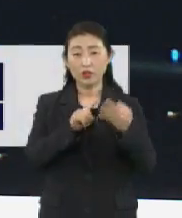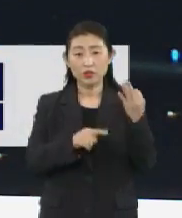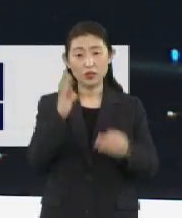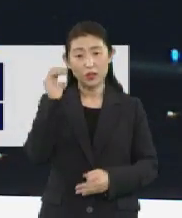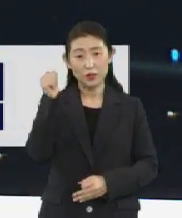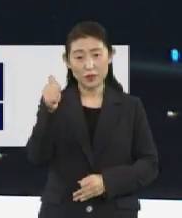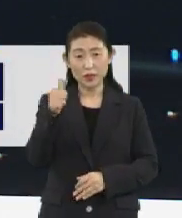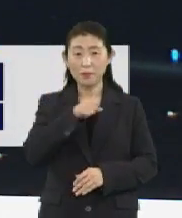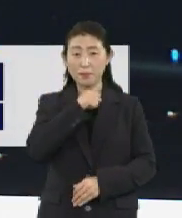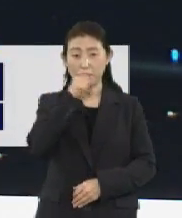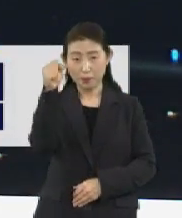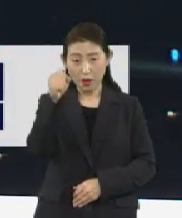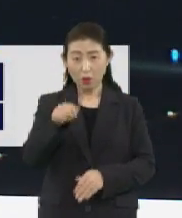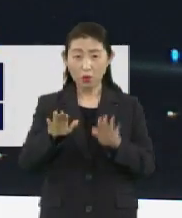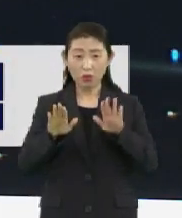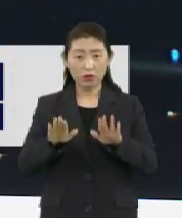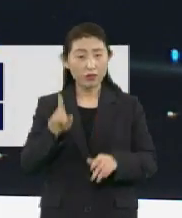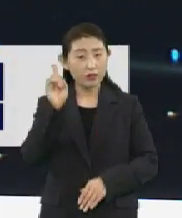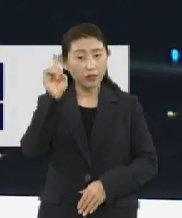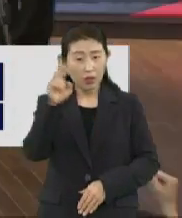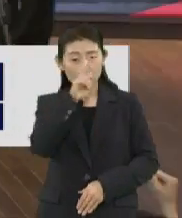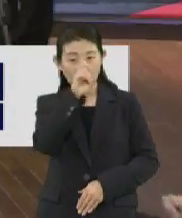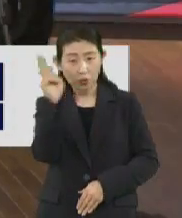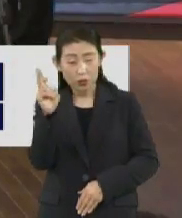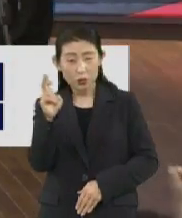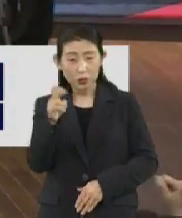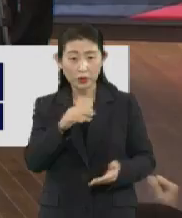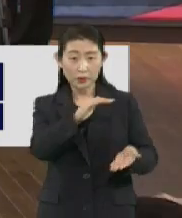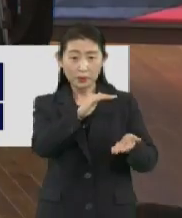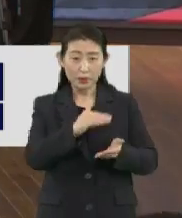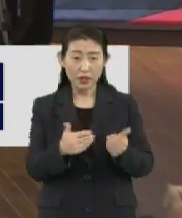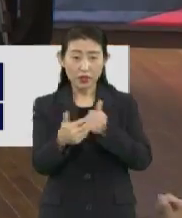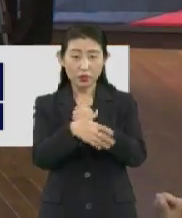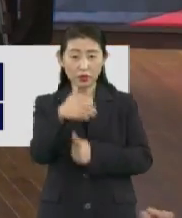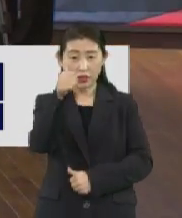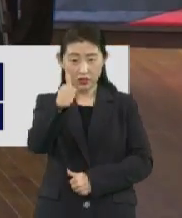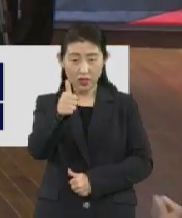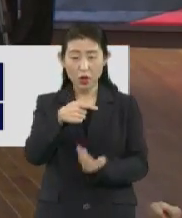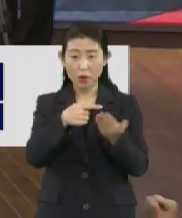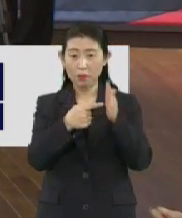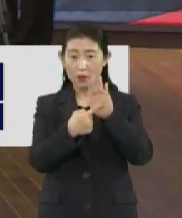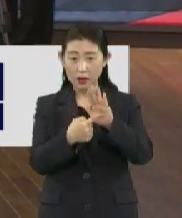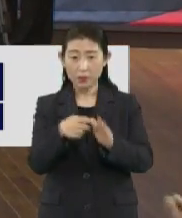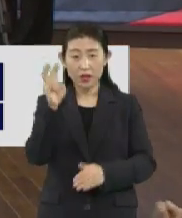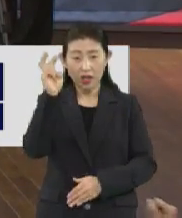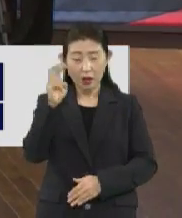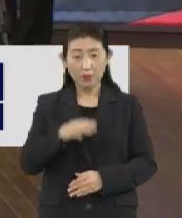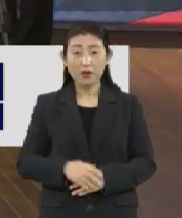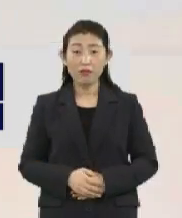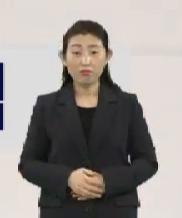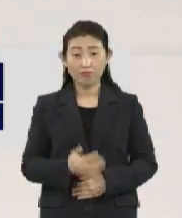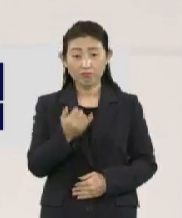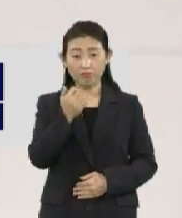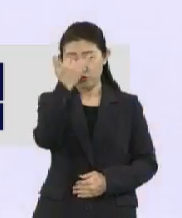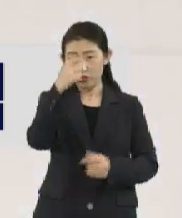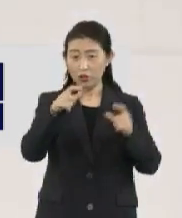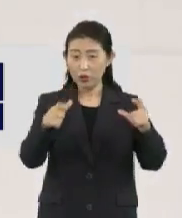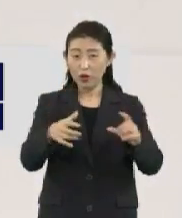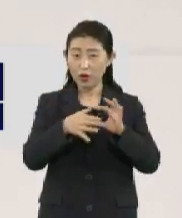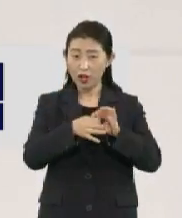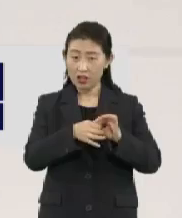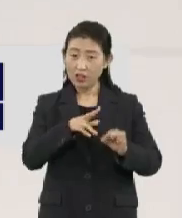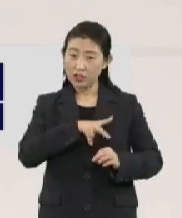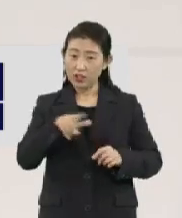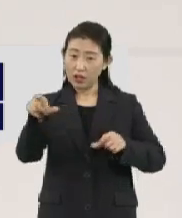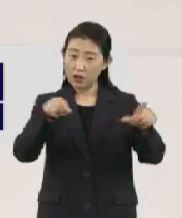윤석렬 대통령 당선인이 이르면 내일 오후 인수위원장 을 공식 발표할 것으로 예상되는 가운데 충청과 연고